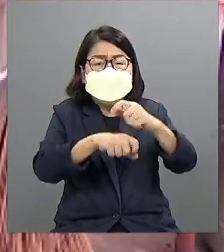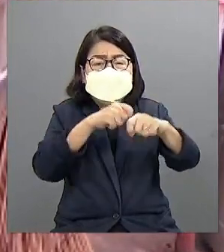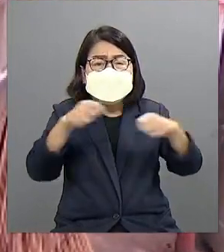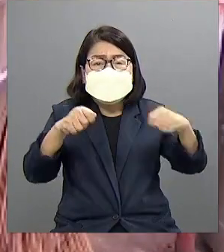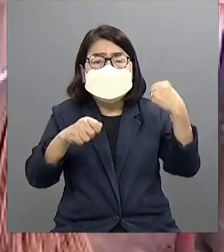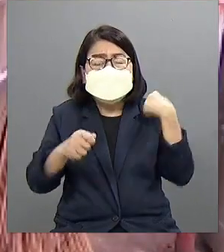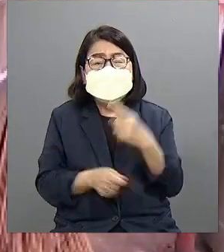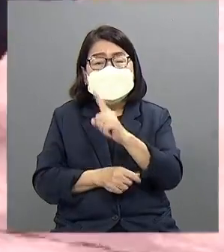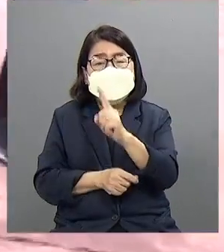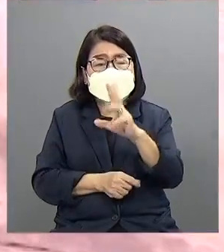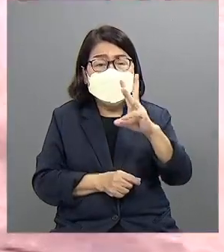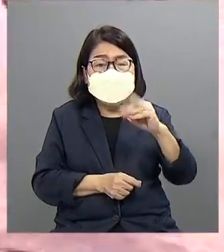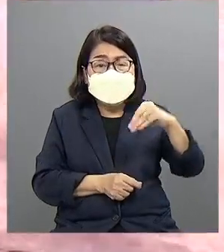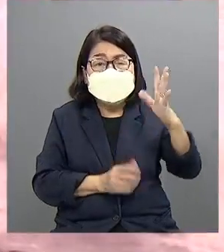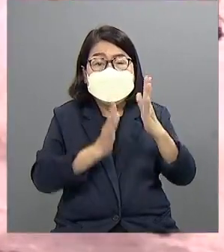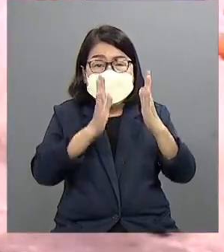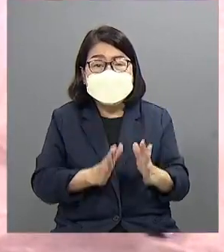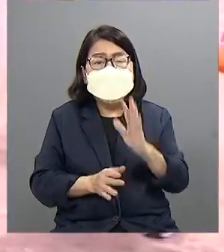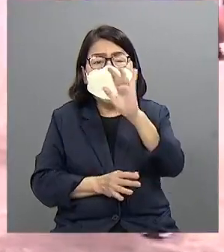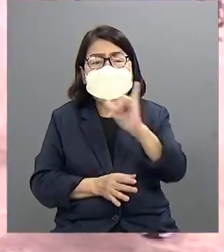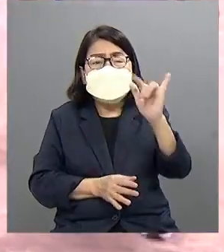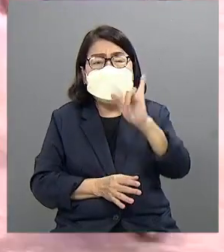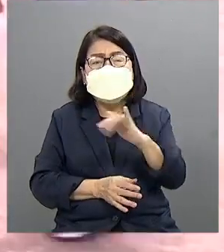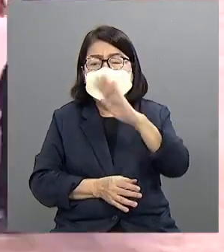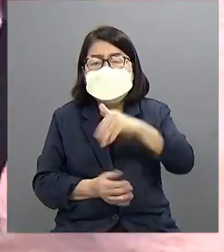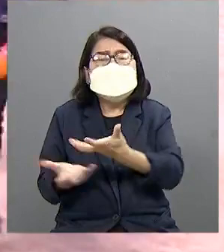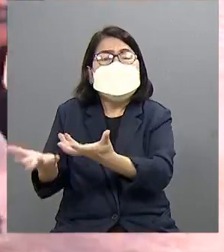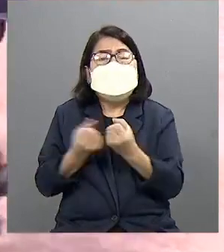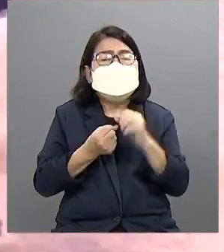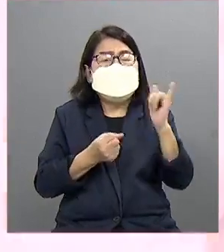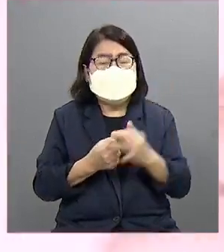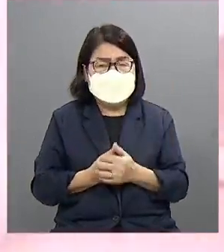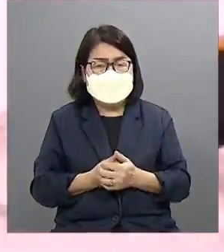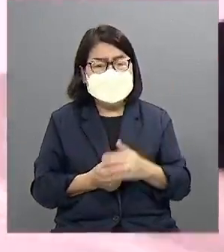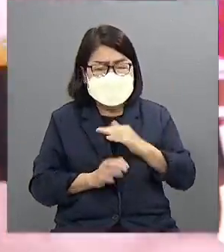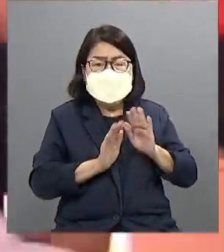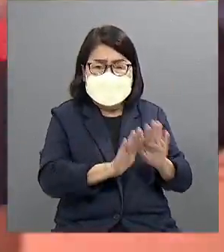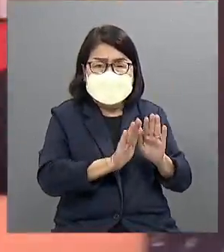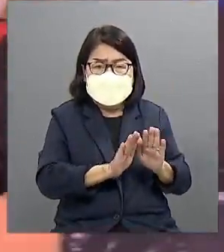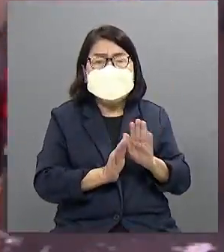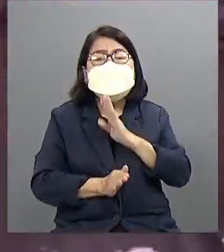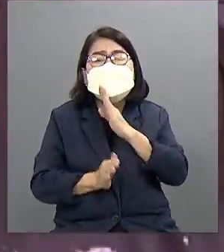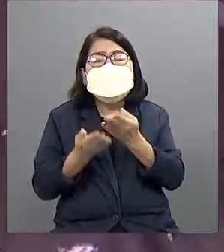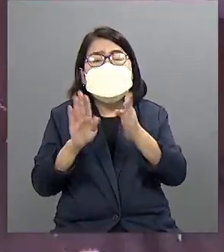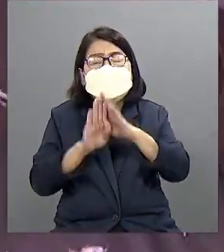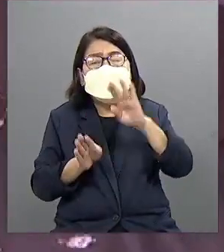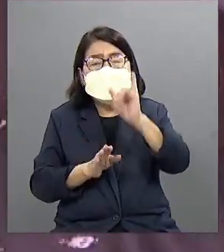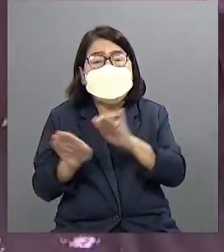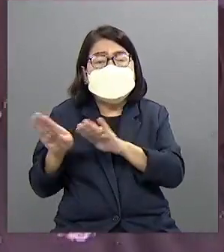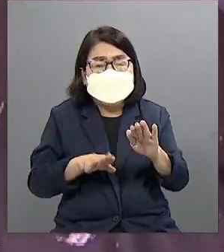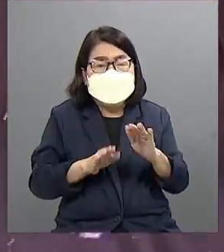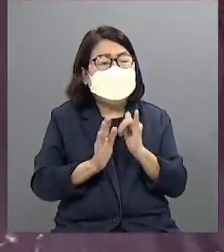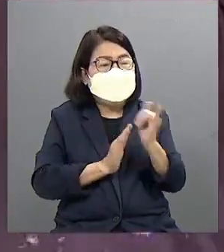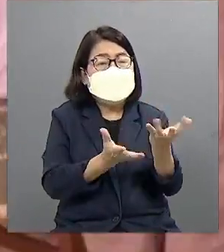ๆแต่ก็ไม่เป็นไรวัดก็จะดูแลไว้ให้เมื่อโยมพร้อมแล้วก็ให้เข้ามารับได้เลยนะก็ตอนนี้ก็คือที่เป็นกังวลก็คือน้ำ